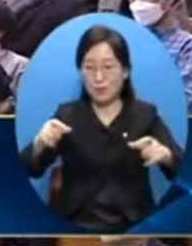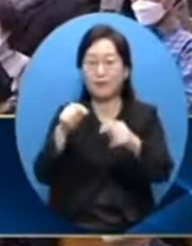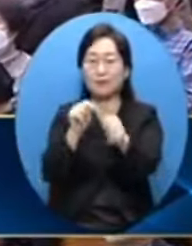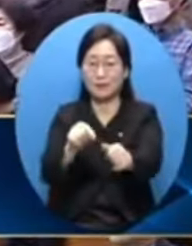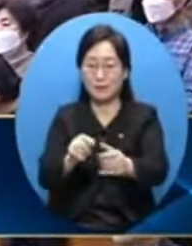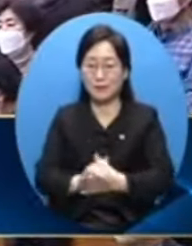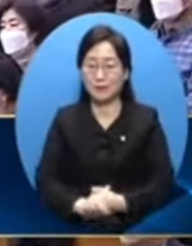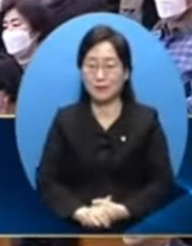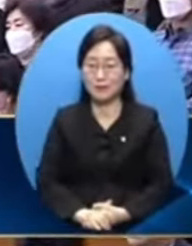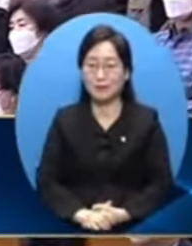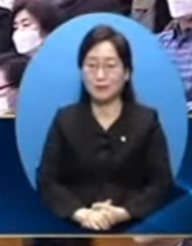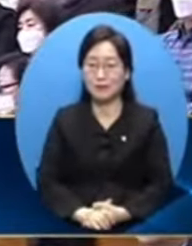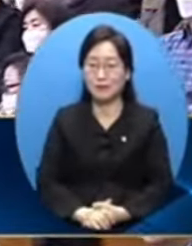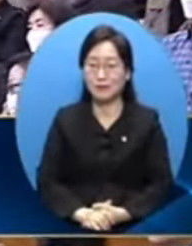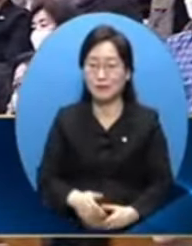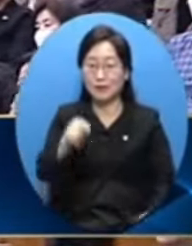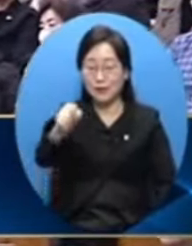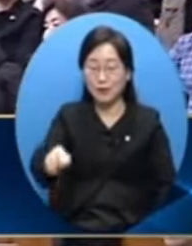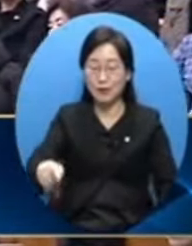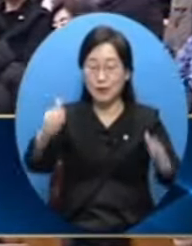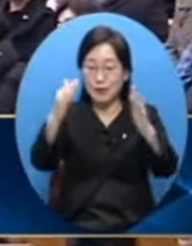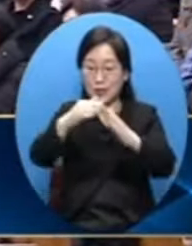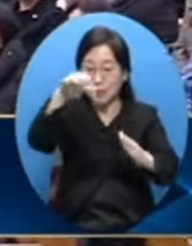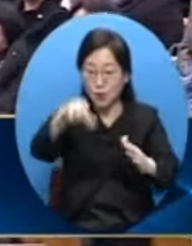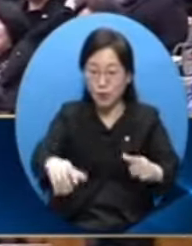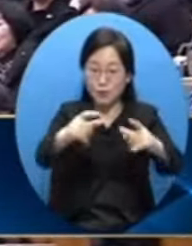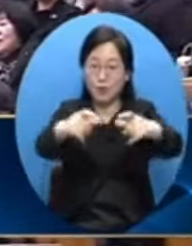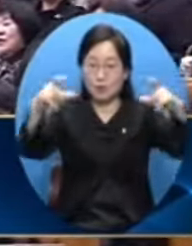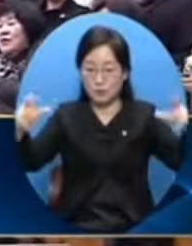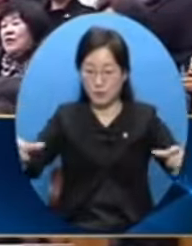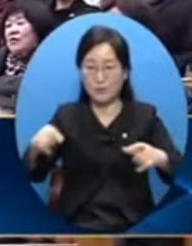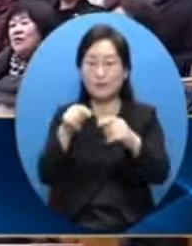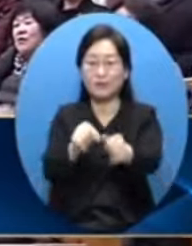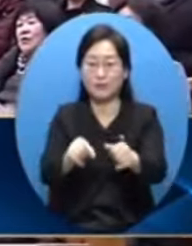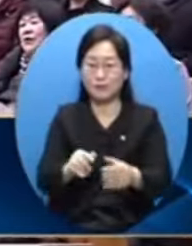장막을 넓히라 내 장막터를 넓히라